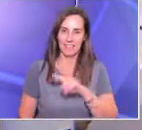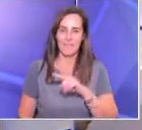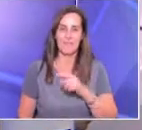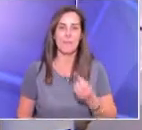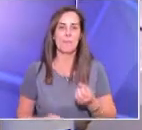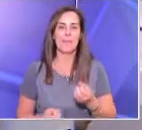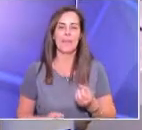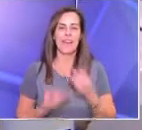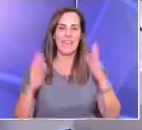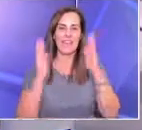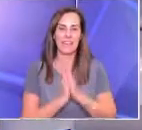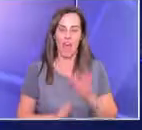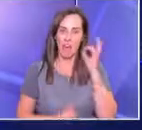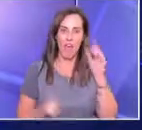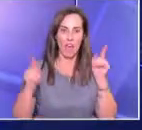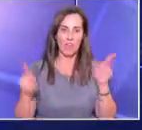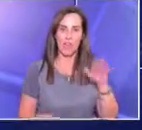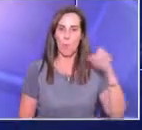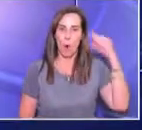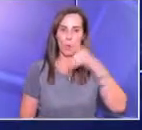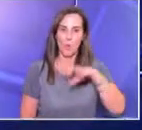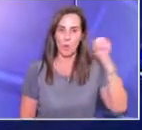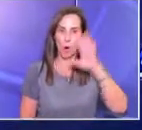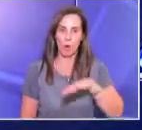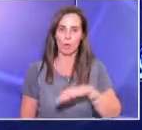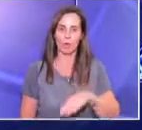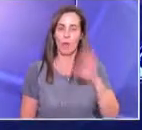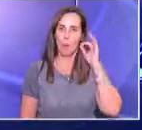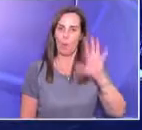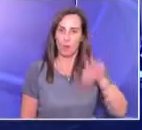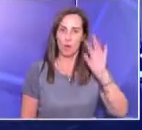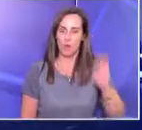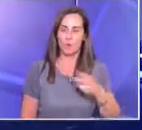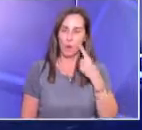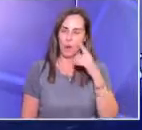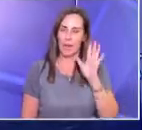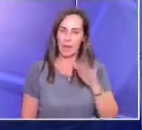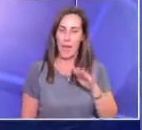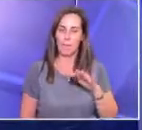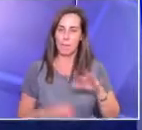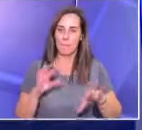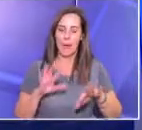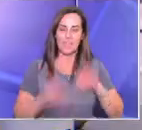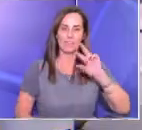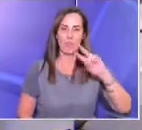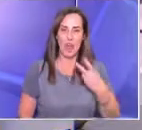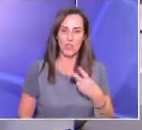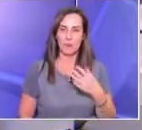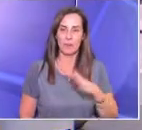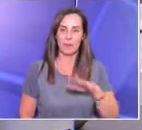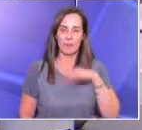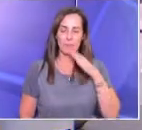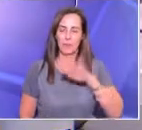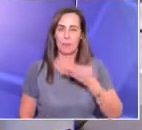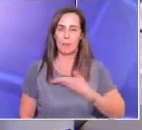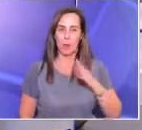תקווה. נכון. שזה נשים... גם באור יהודה. שוחט נבחרה שוב. ואנחנו רואים שגם בסיבוב השני מספיק שנניח נקבל עוד